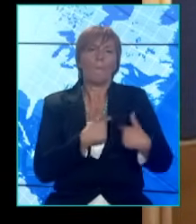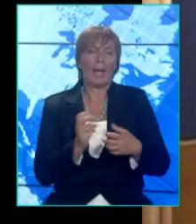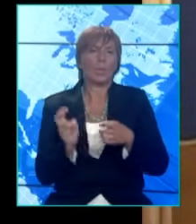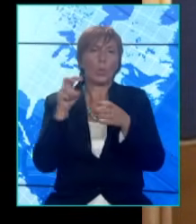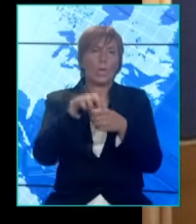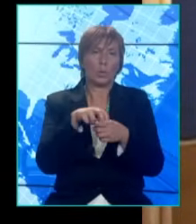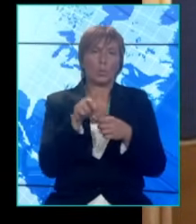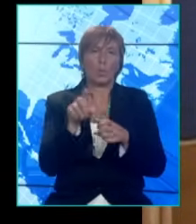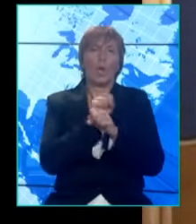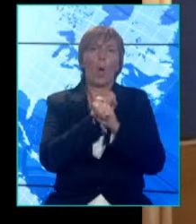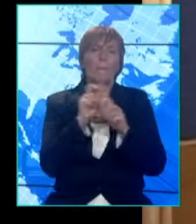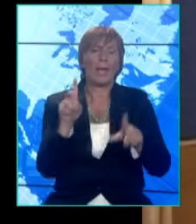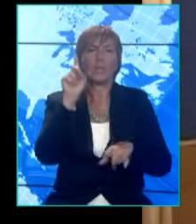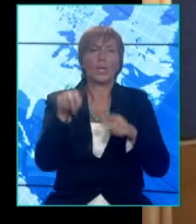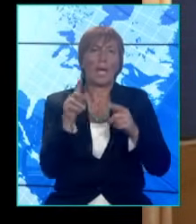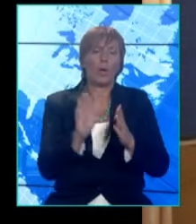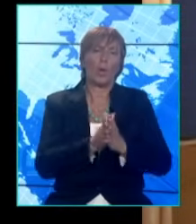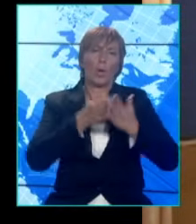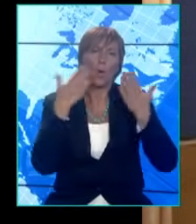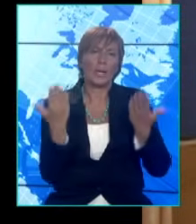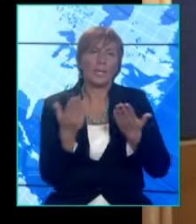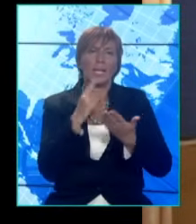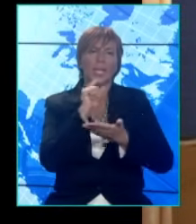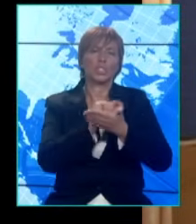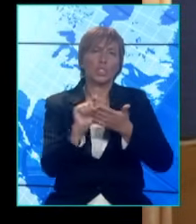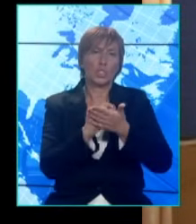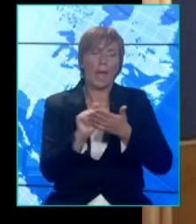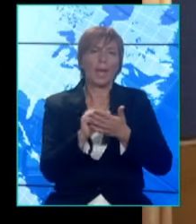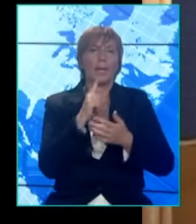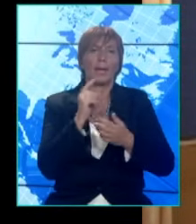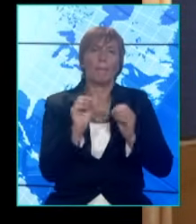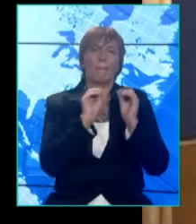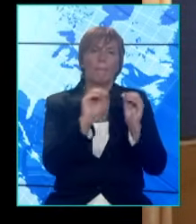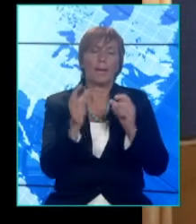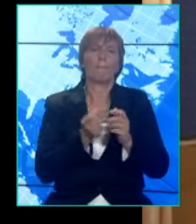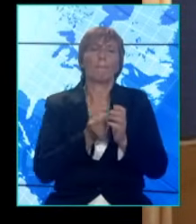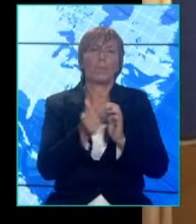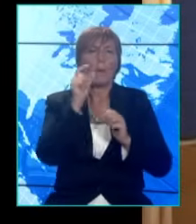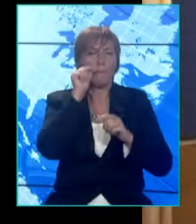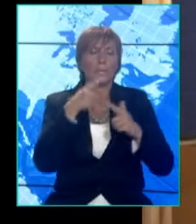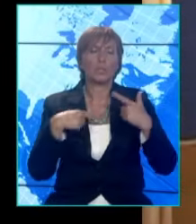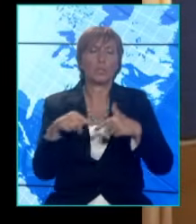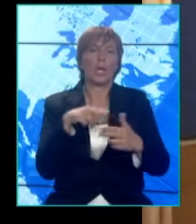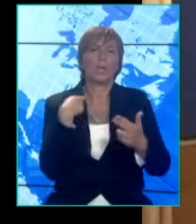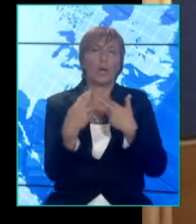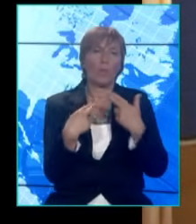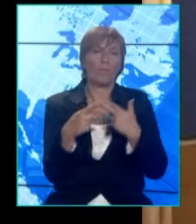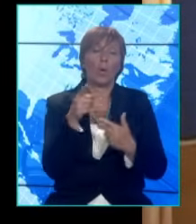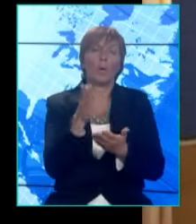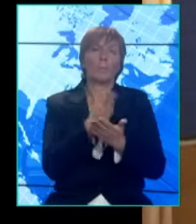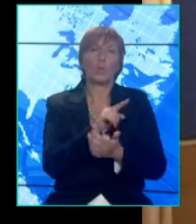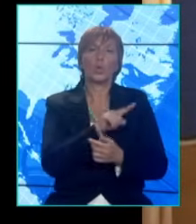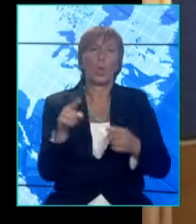inkluziju. Objavio je nekoliko desetaka knjiga, članaka i studija te predavao na brojnim međunarodnim konferencijama. Bio